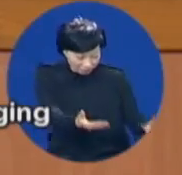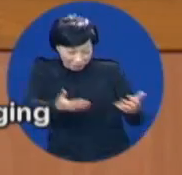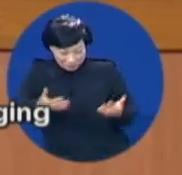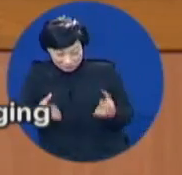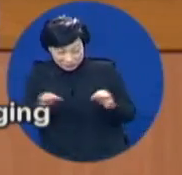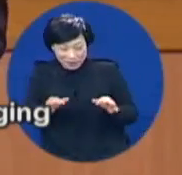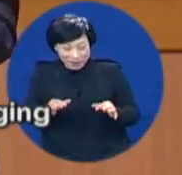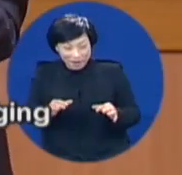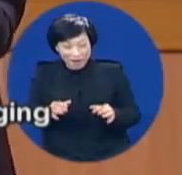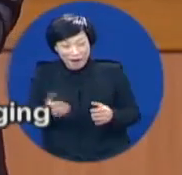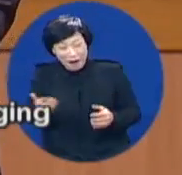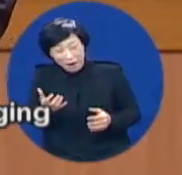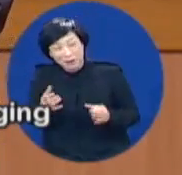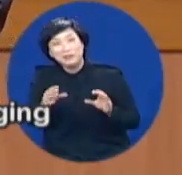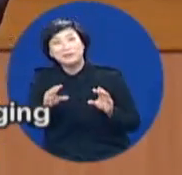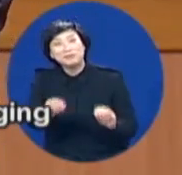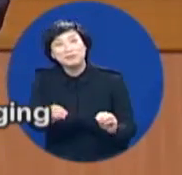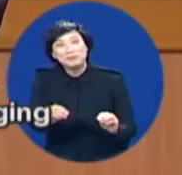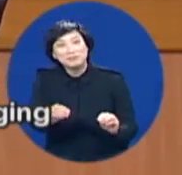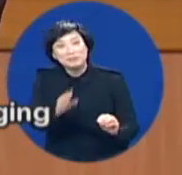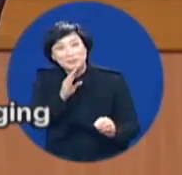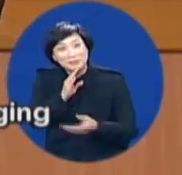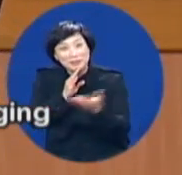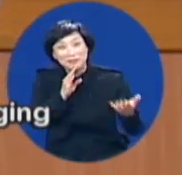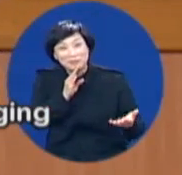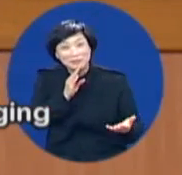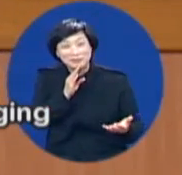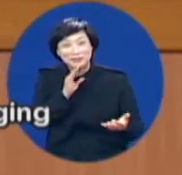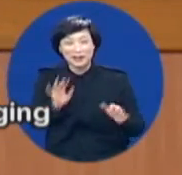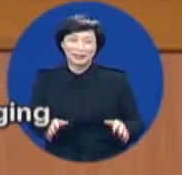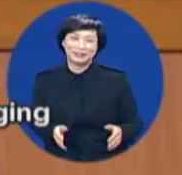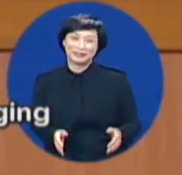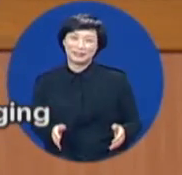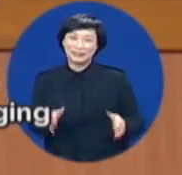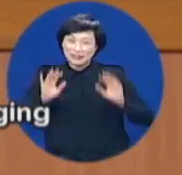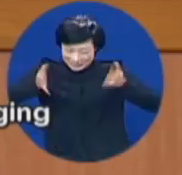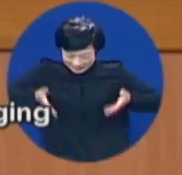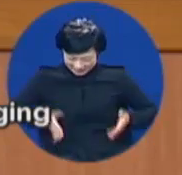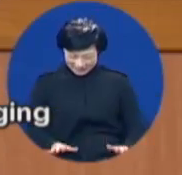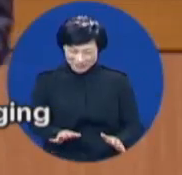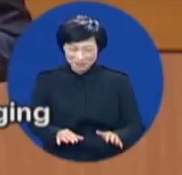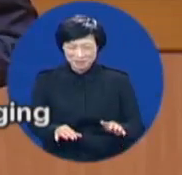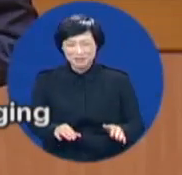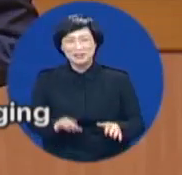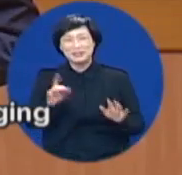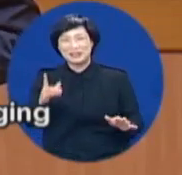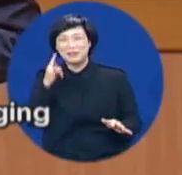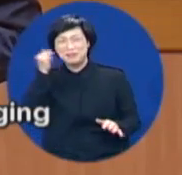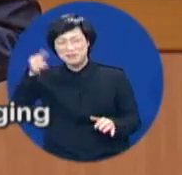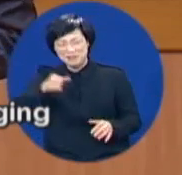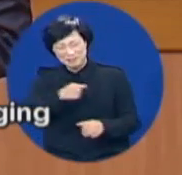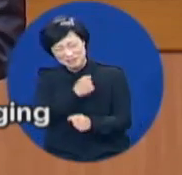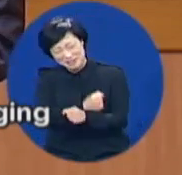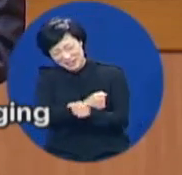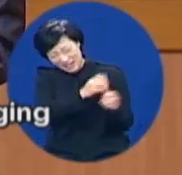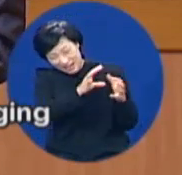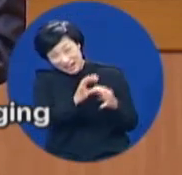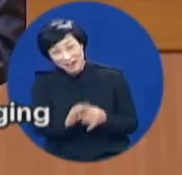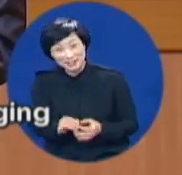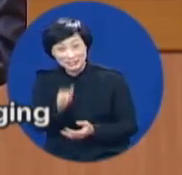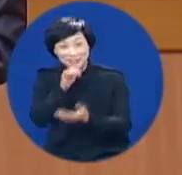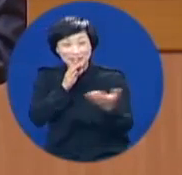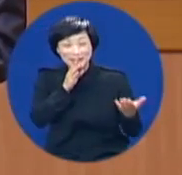없어져버려요. 이게 자식을 낳아서 자기 평생에 기르죠. 그리고